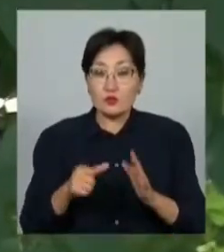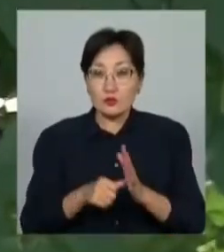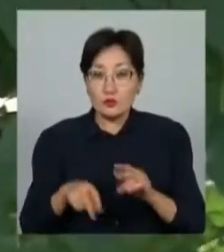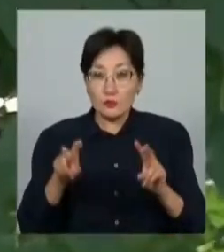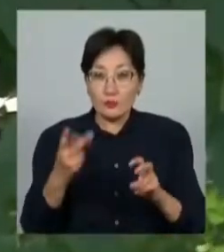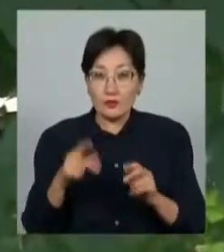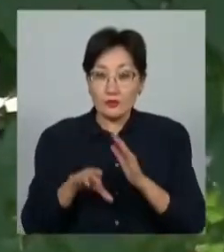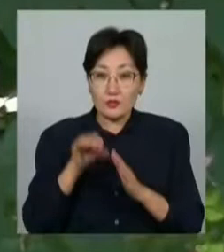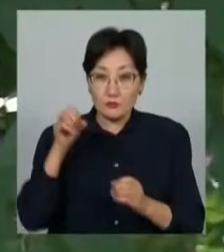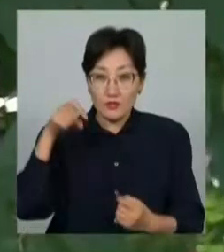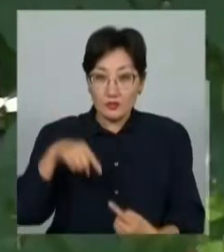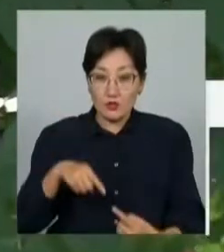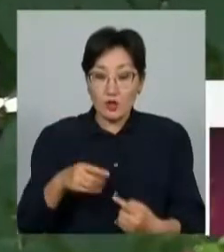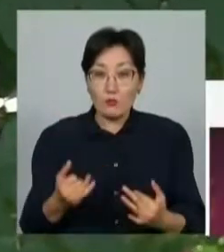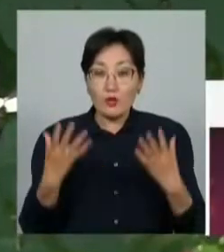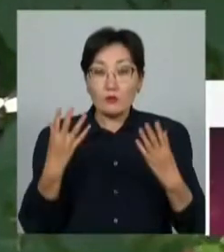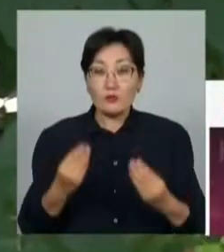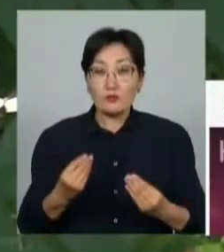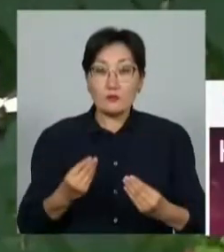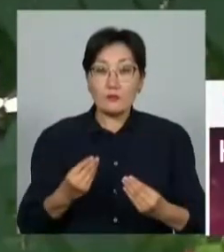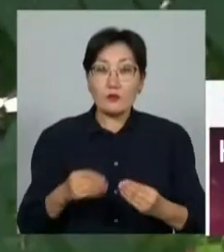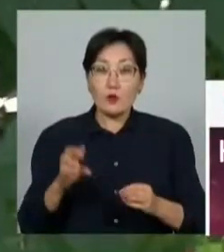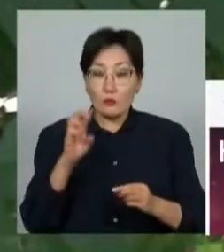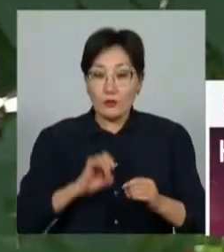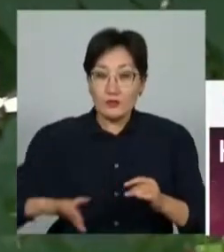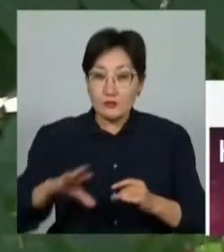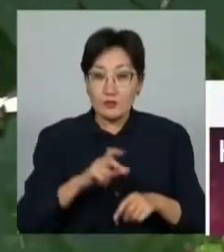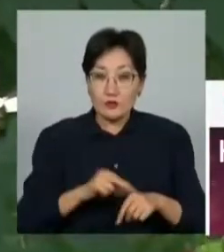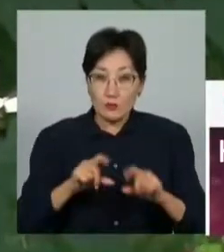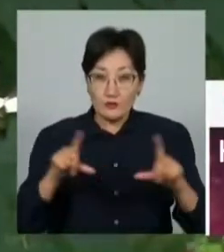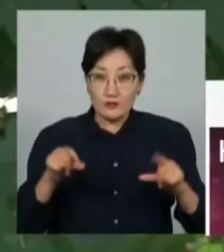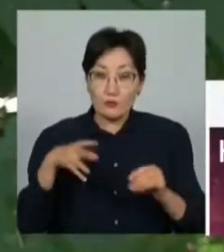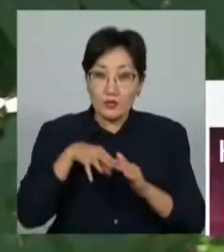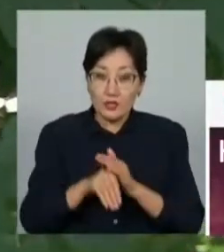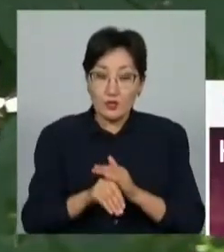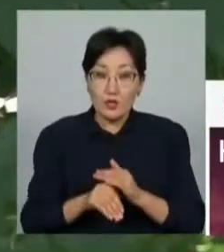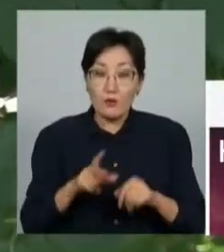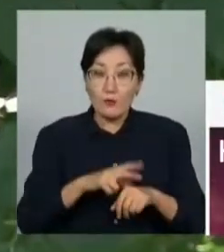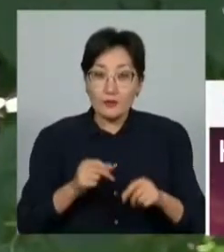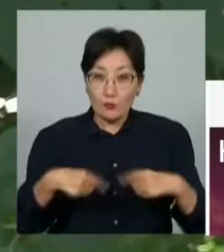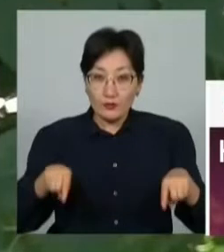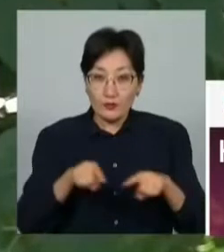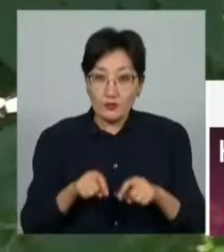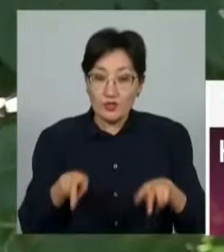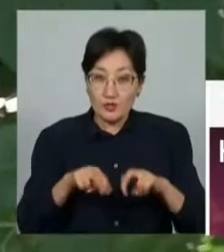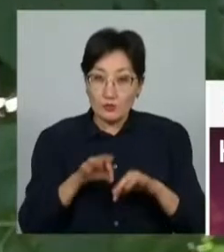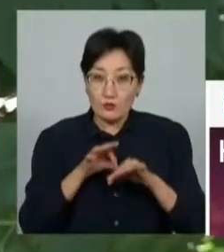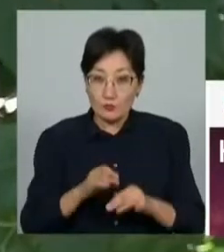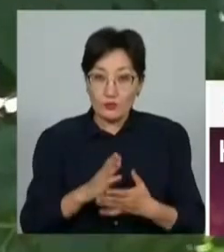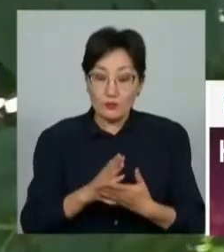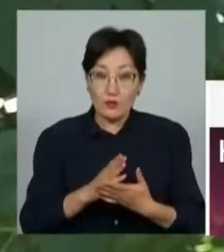306 бабының 2-ші тармағы бойынша бүгінгі таңда Бостандық аудандық полиция басқармасына қарасты полиция бөлімшесімен тергелу